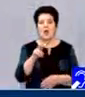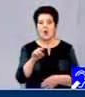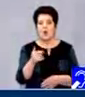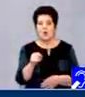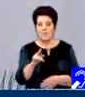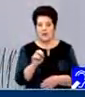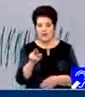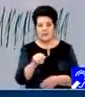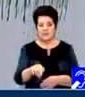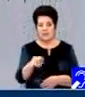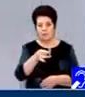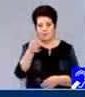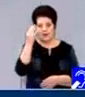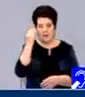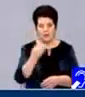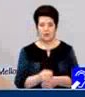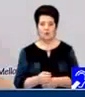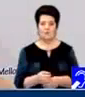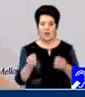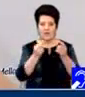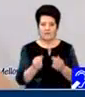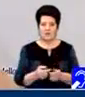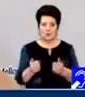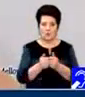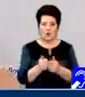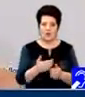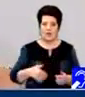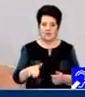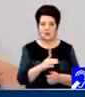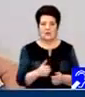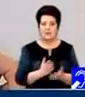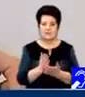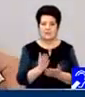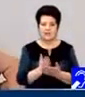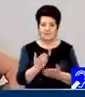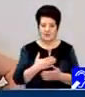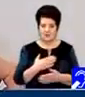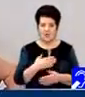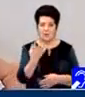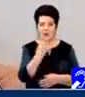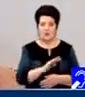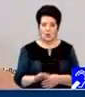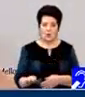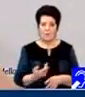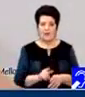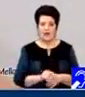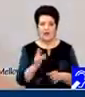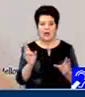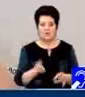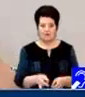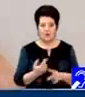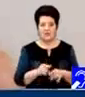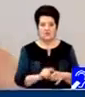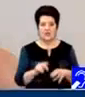la grădinițele din Republica Moldova. Am identificat împreună cu colega mea din Serviciul de Asistență Psihopedagogică 4 copii care au nevoie